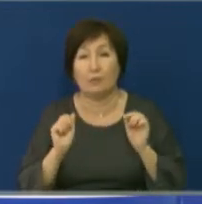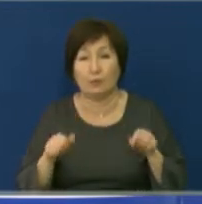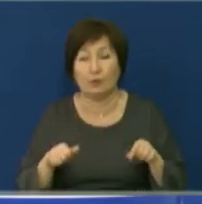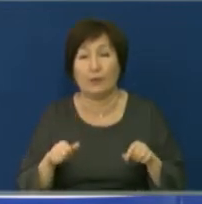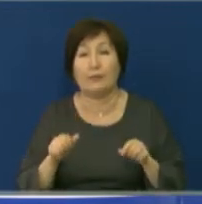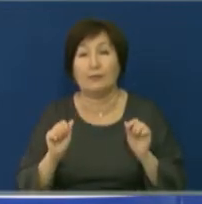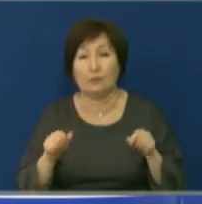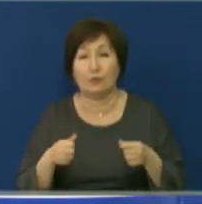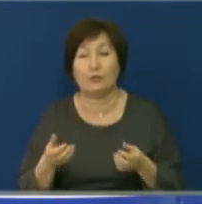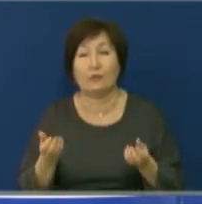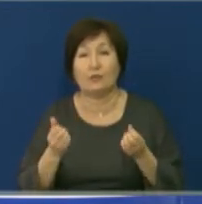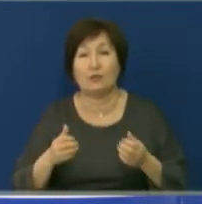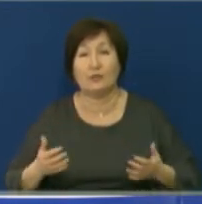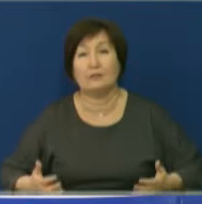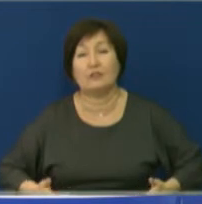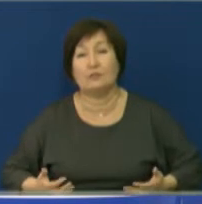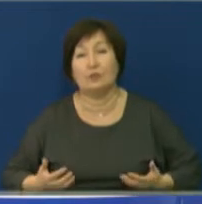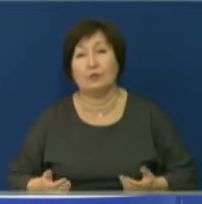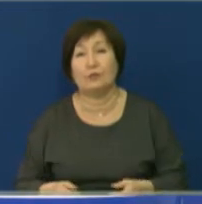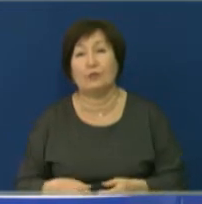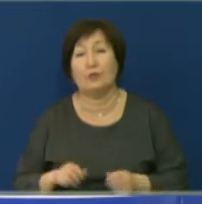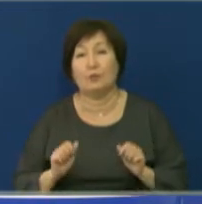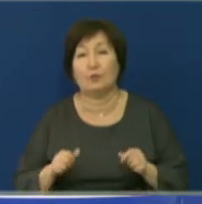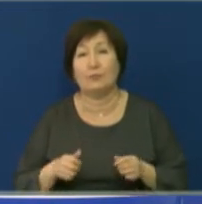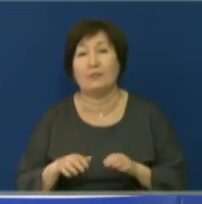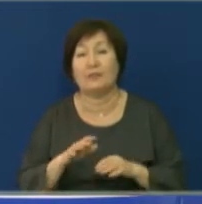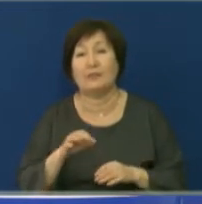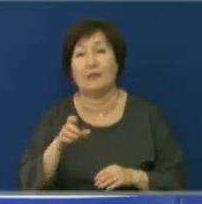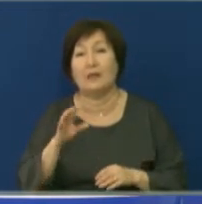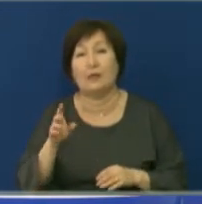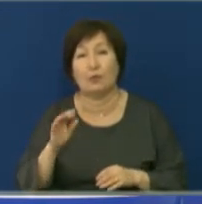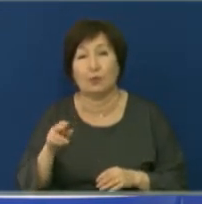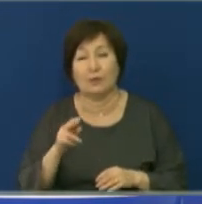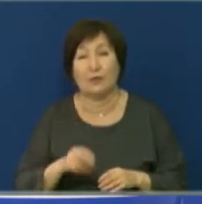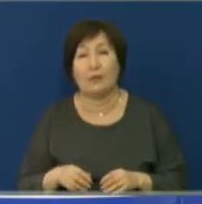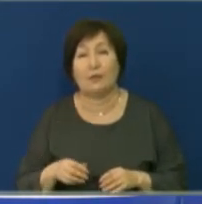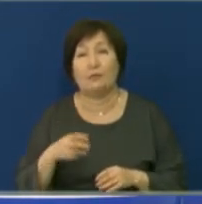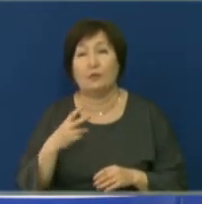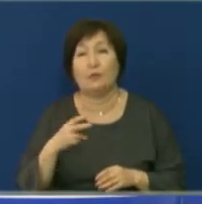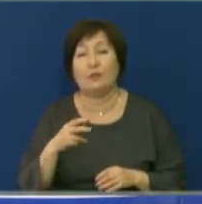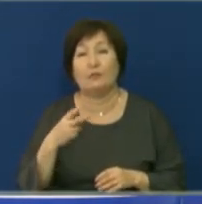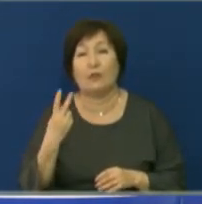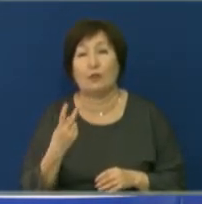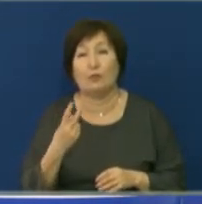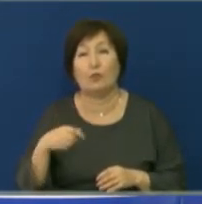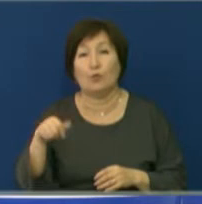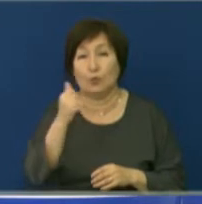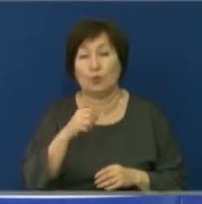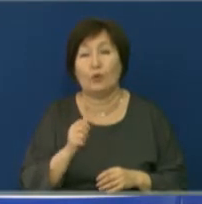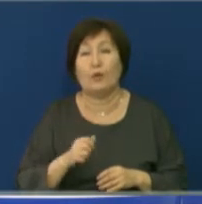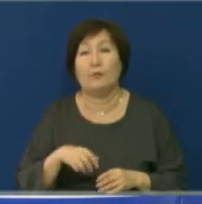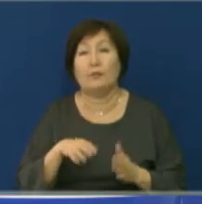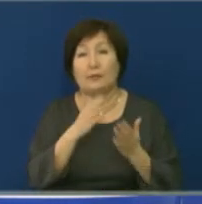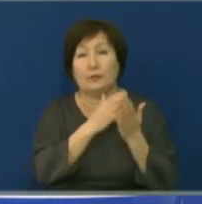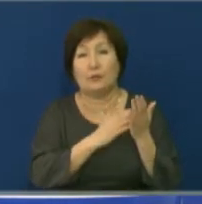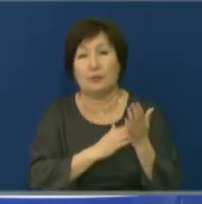содержать домашний скот и посадить огород. К 2022 году планируется полностью ликвидировать очередность на жилье именно